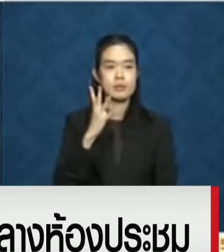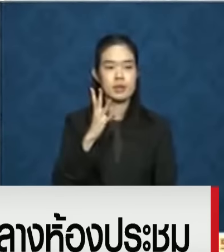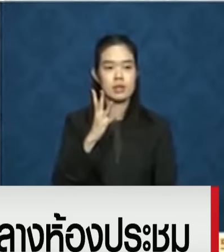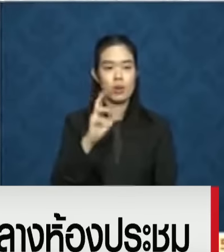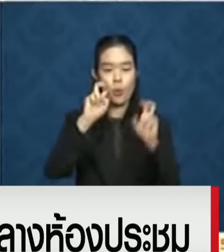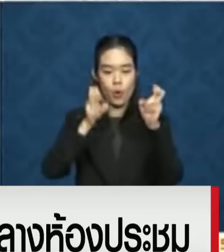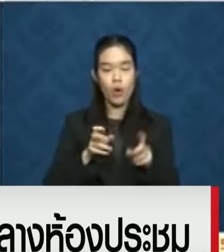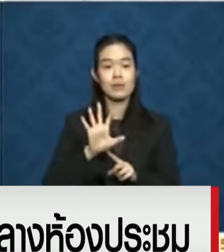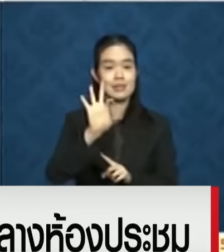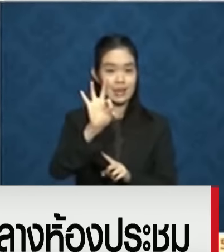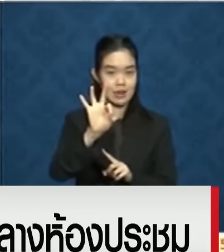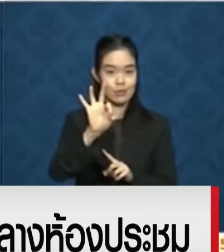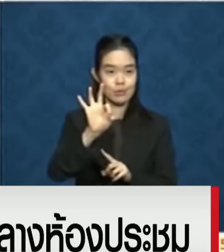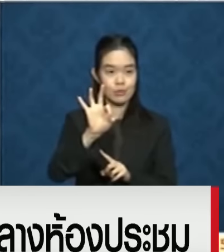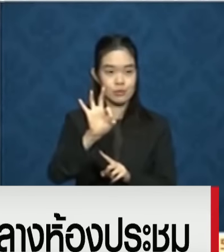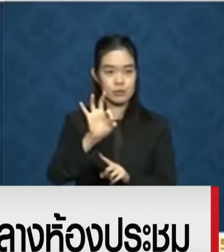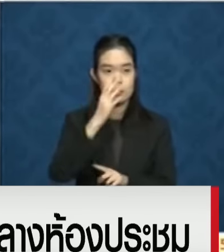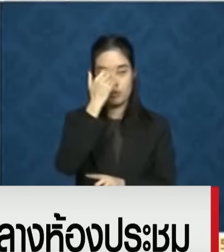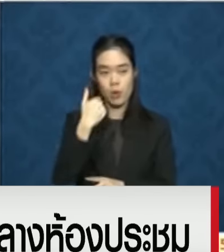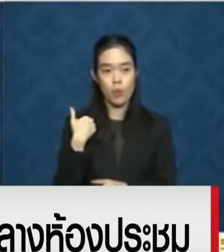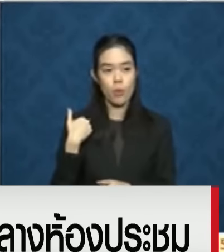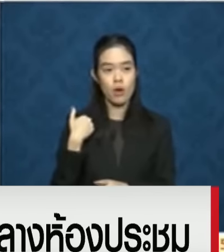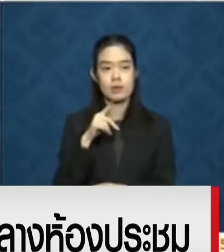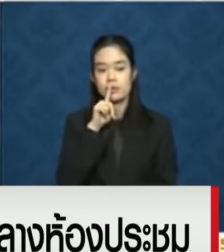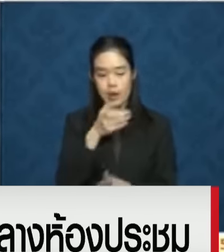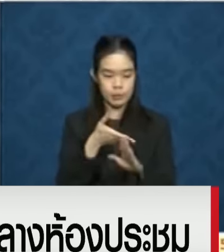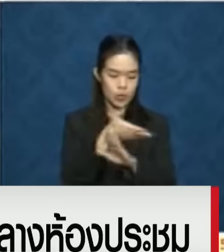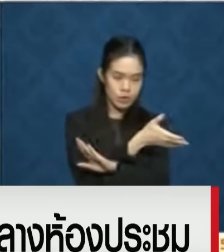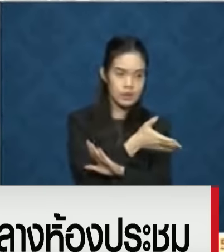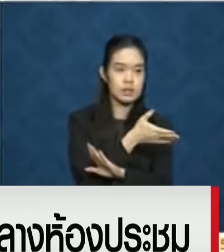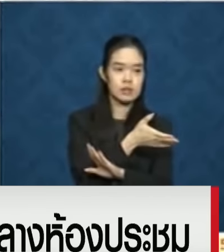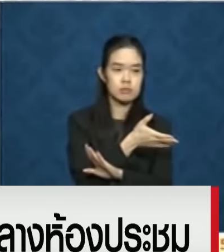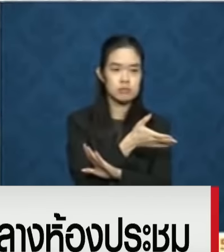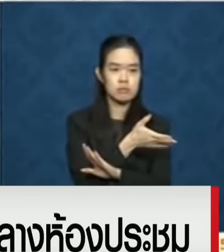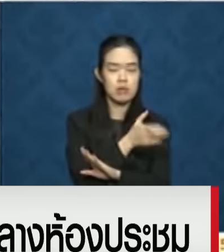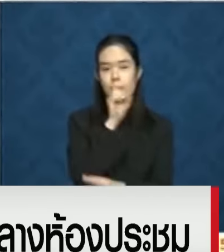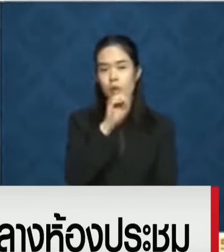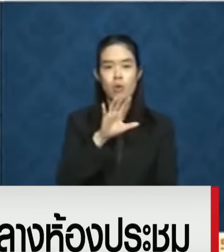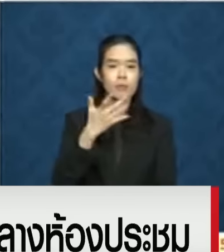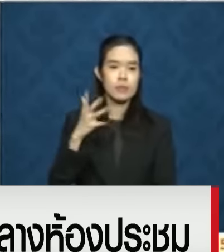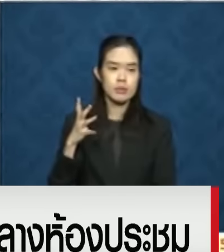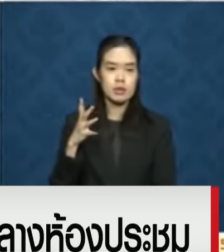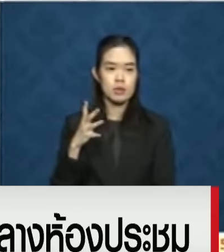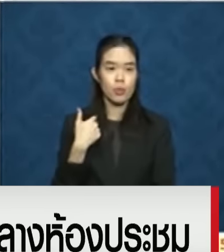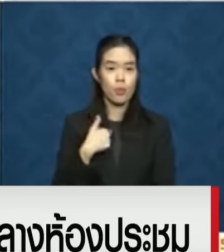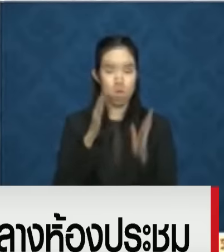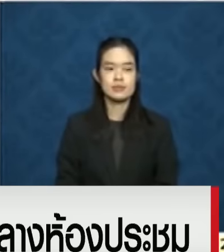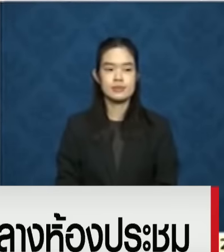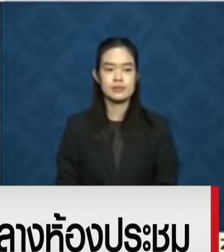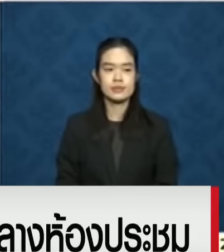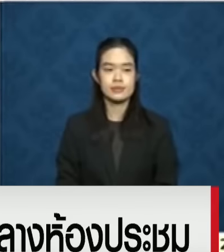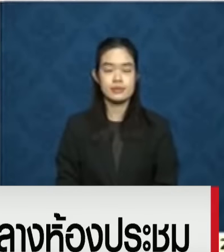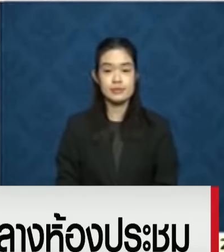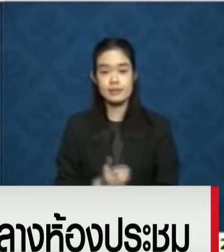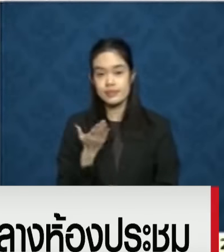คุณปฏิพัฒน์จะตัดบทมีเสียงปริศนาดังขึ้นมาปากอมสากท่านปารมี